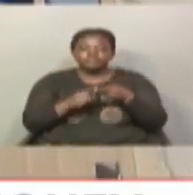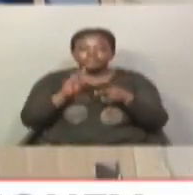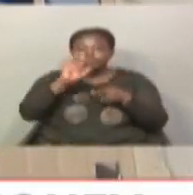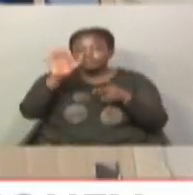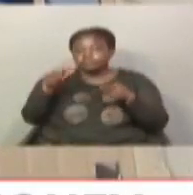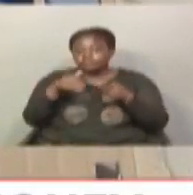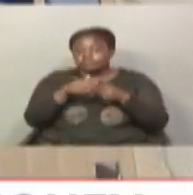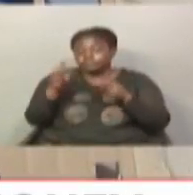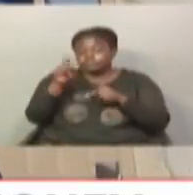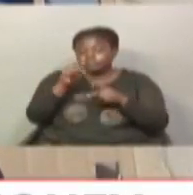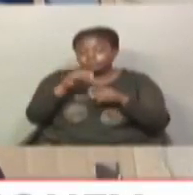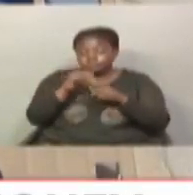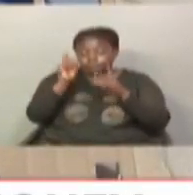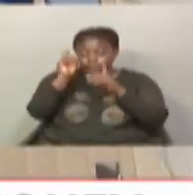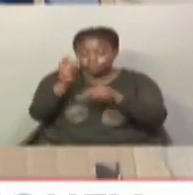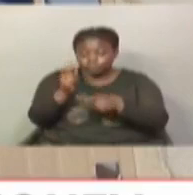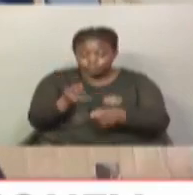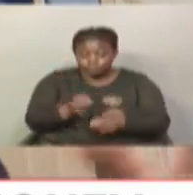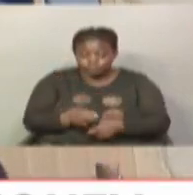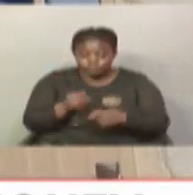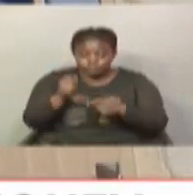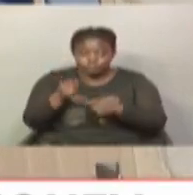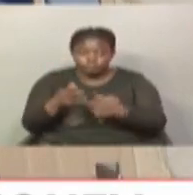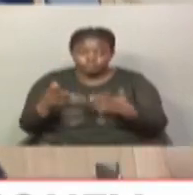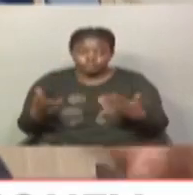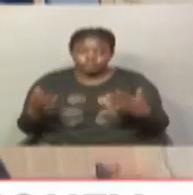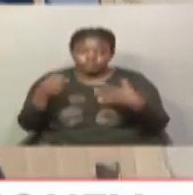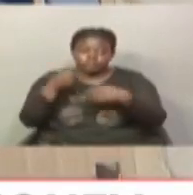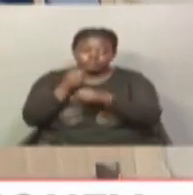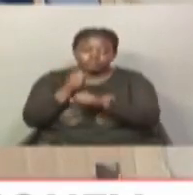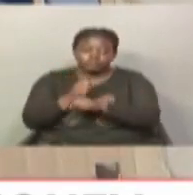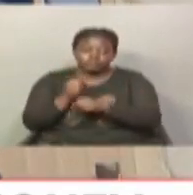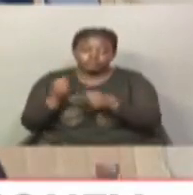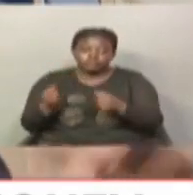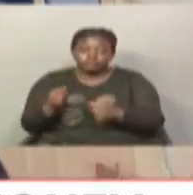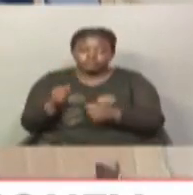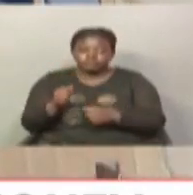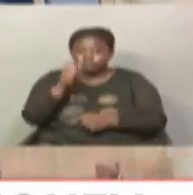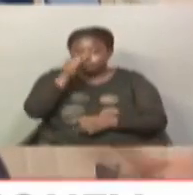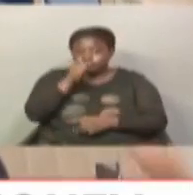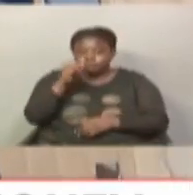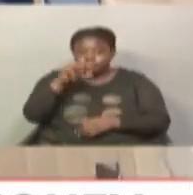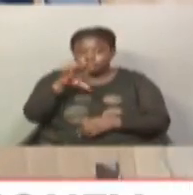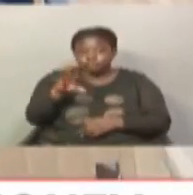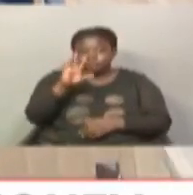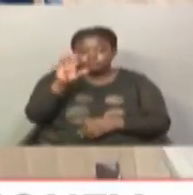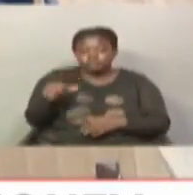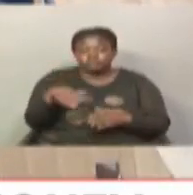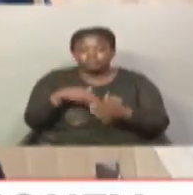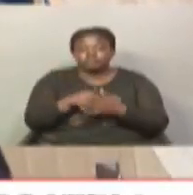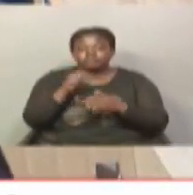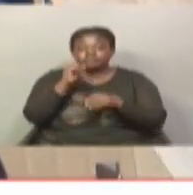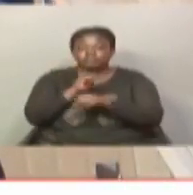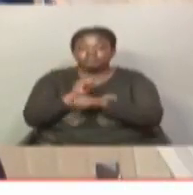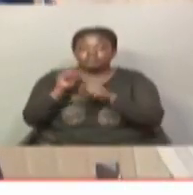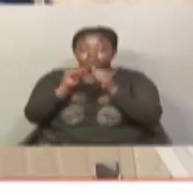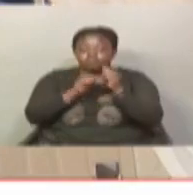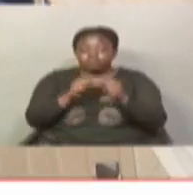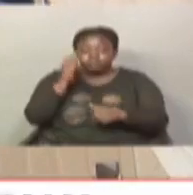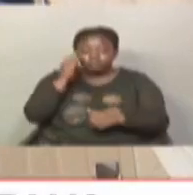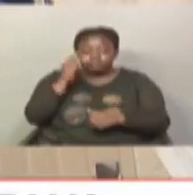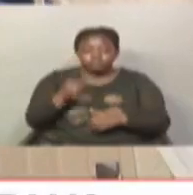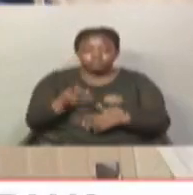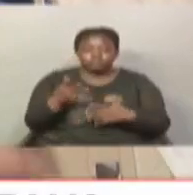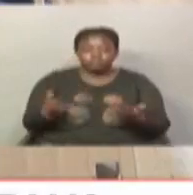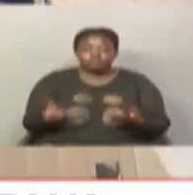abali mu by'obulimi ng'abantu nga companies nga private sector fena tukwatize wamu okulaba ng'omulimi